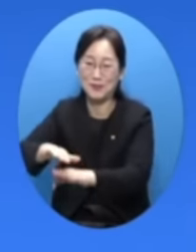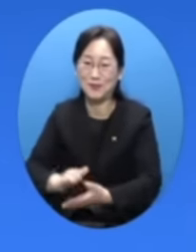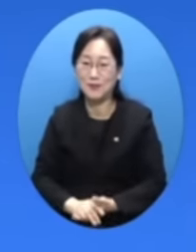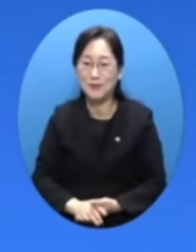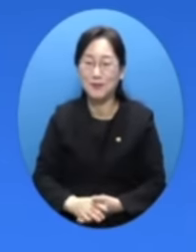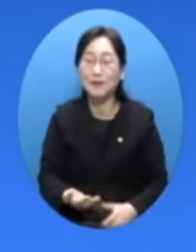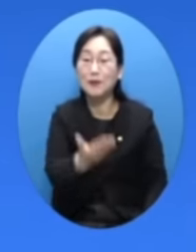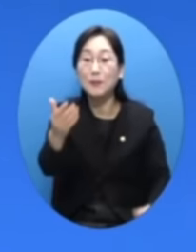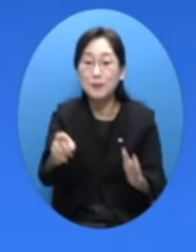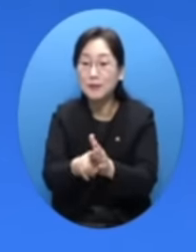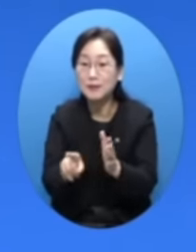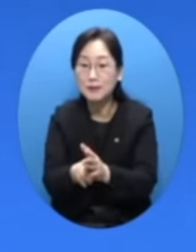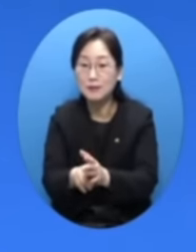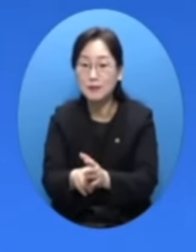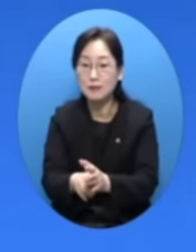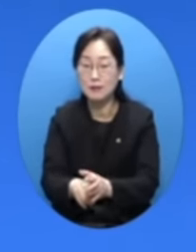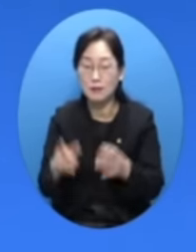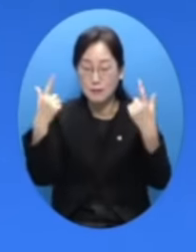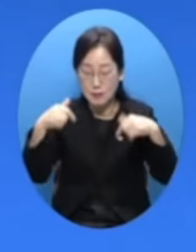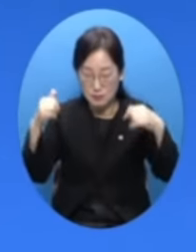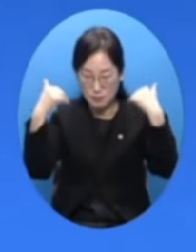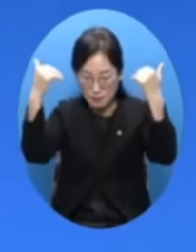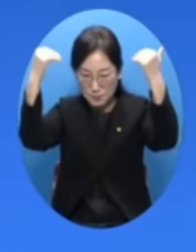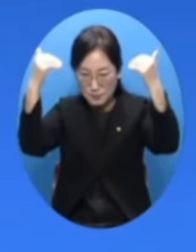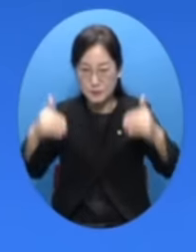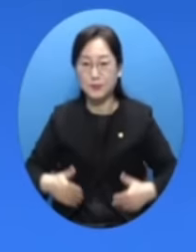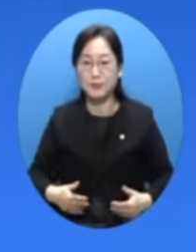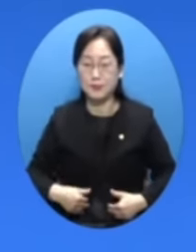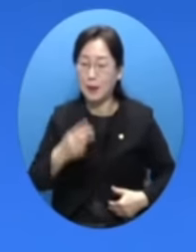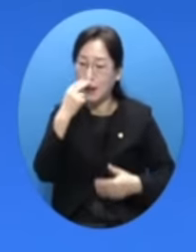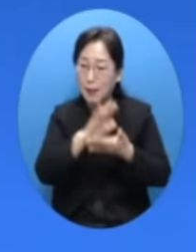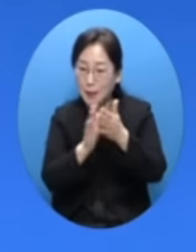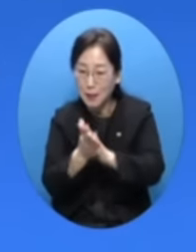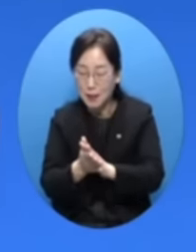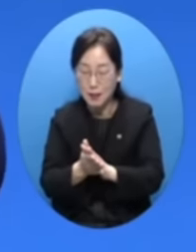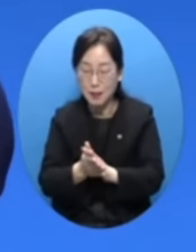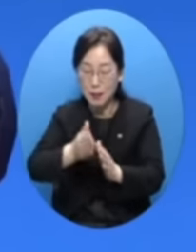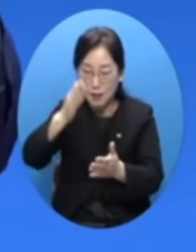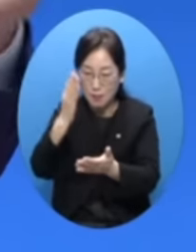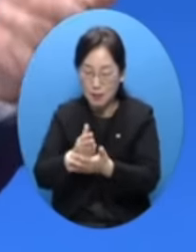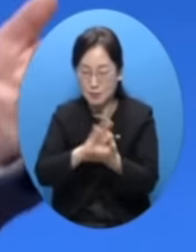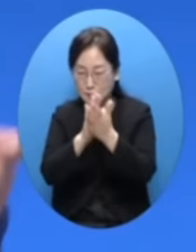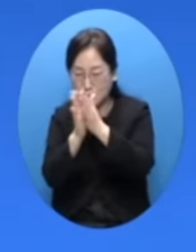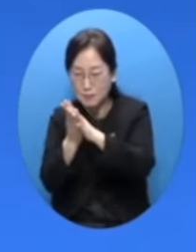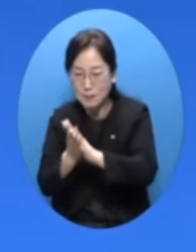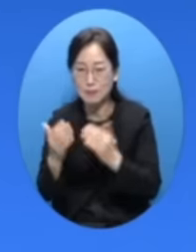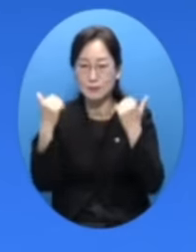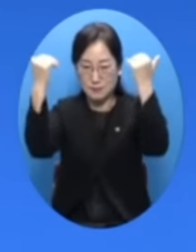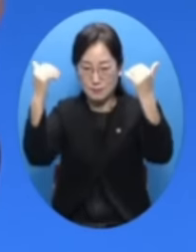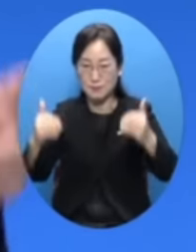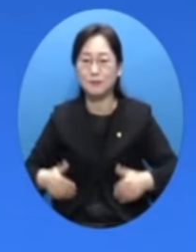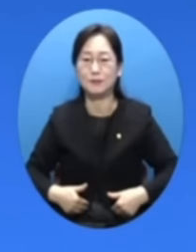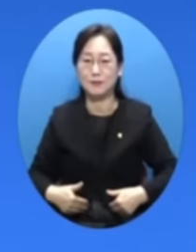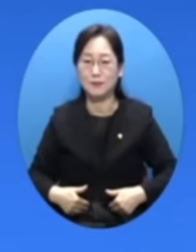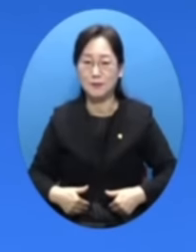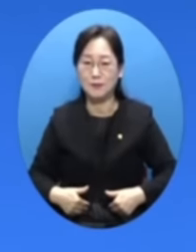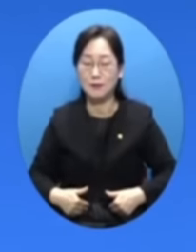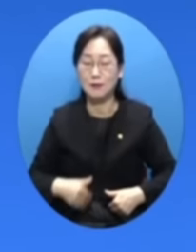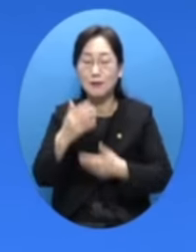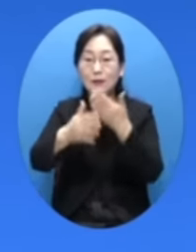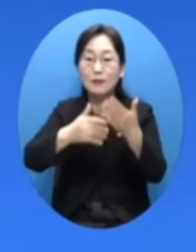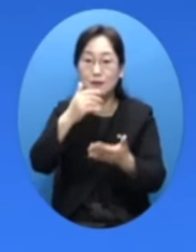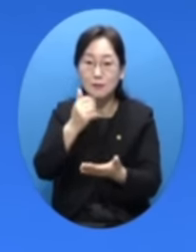여러분, 믿음은 날마다 성숙되어져야 합니다. 초보적인 신앙에서 성숙한 신앙으로 변화되어야 되는 것입니다.